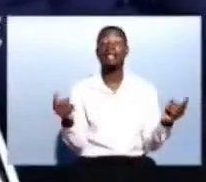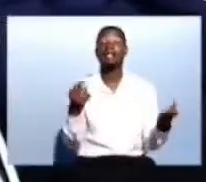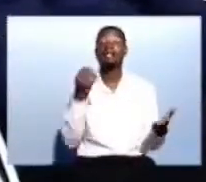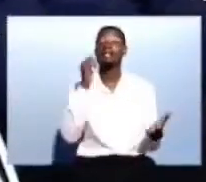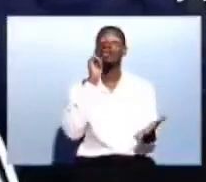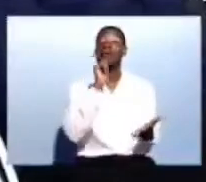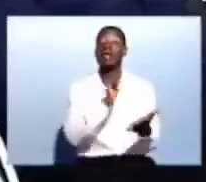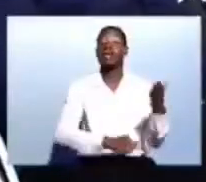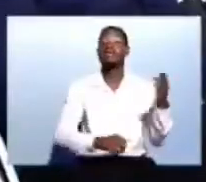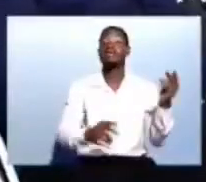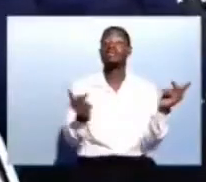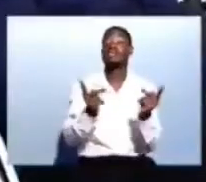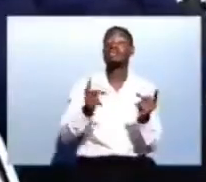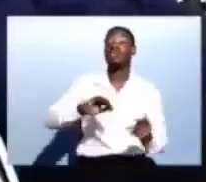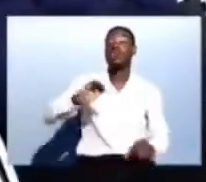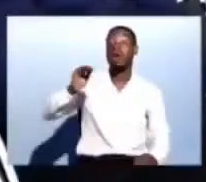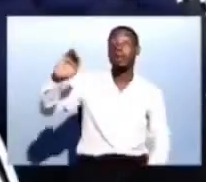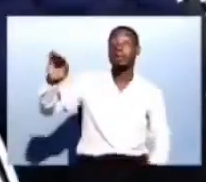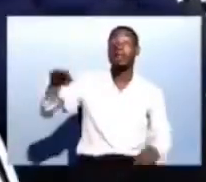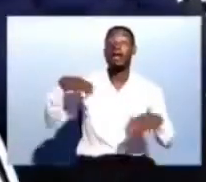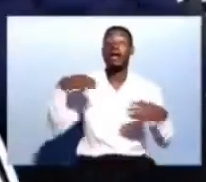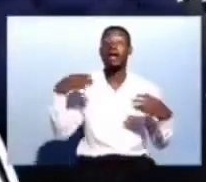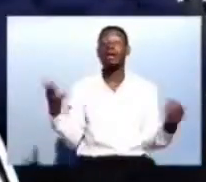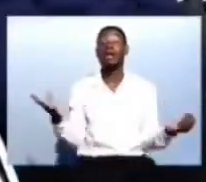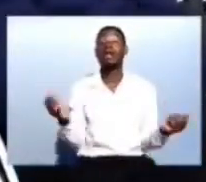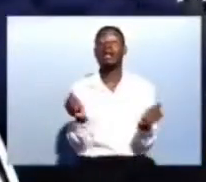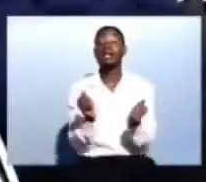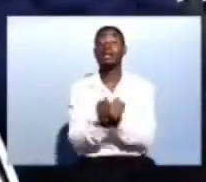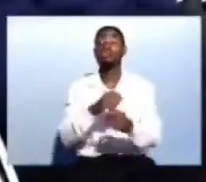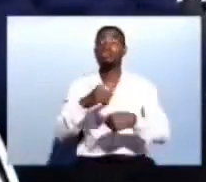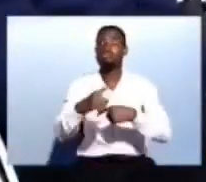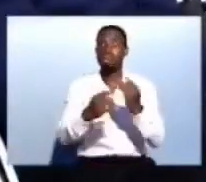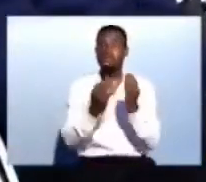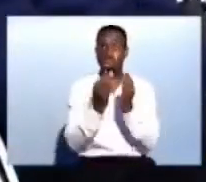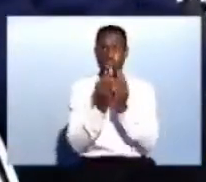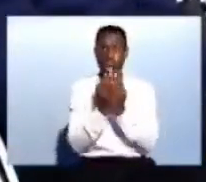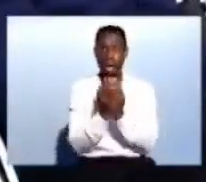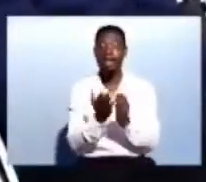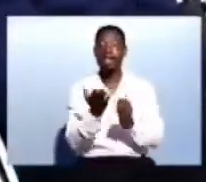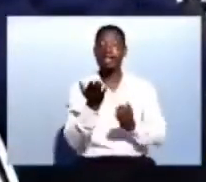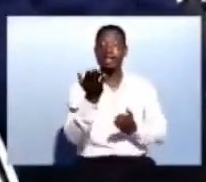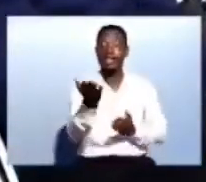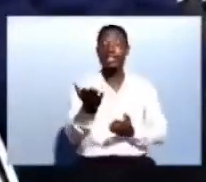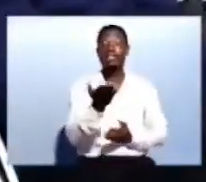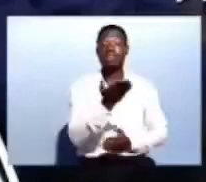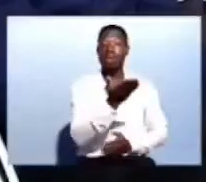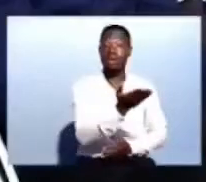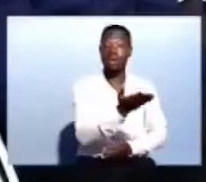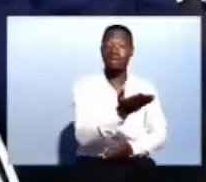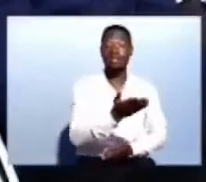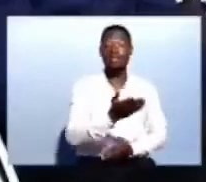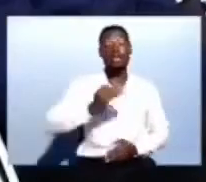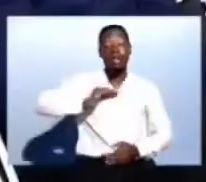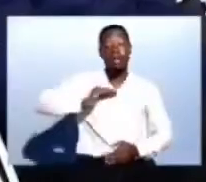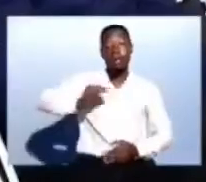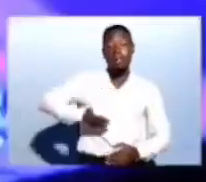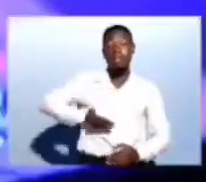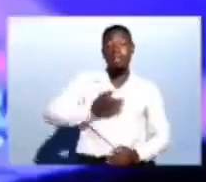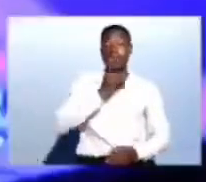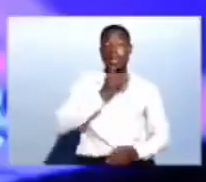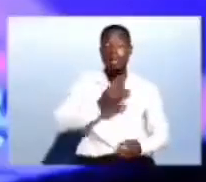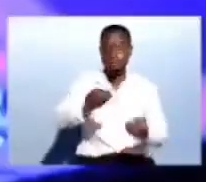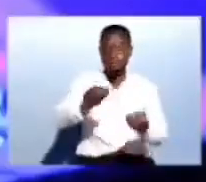wakavu kama milima ya Gilboa, hawana kitu. Ombeaneni ninyi kwa ninyi, mke na mume.